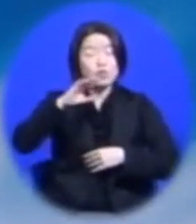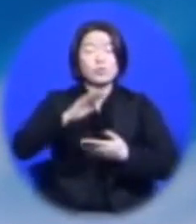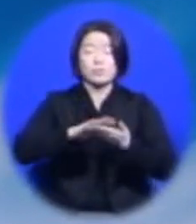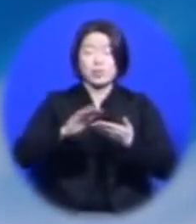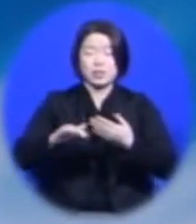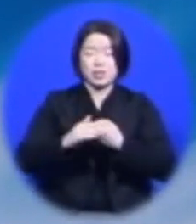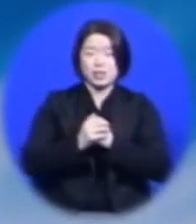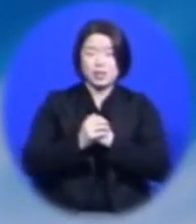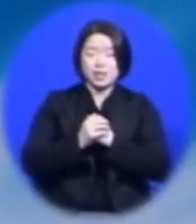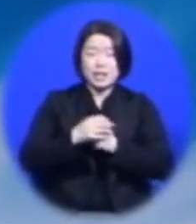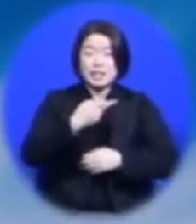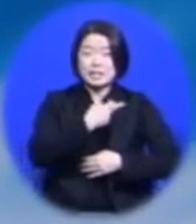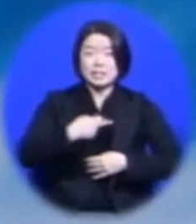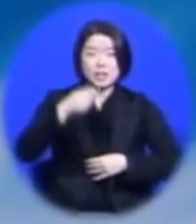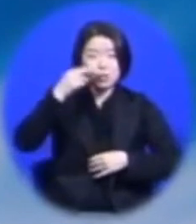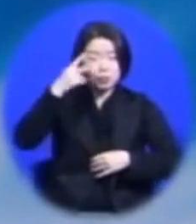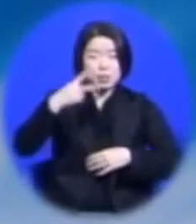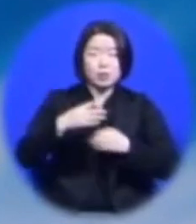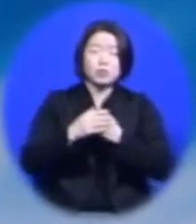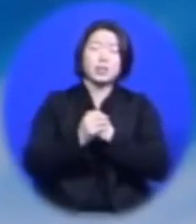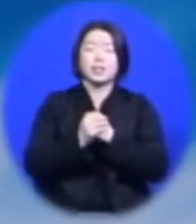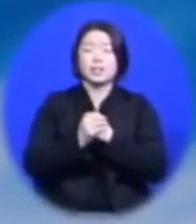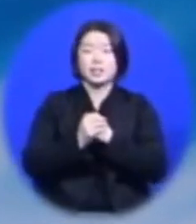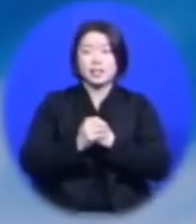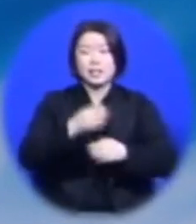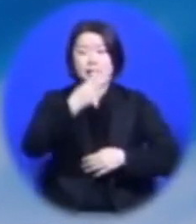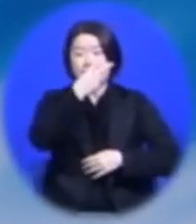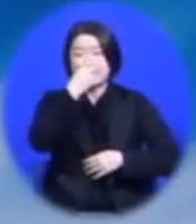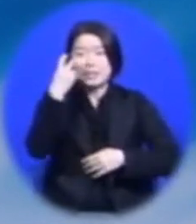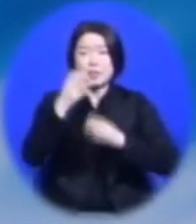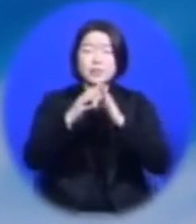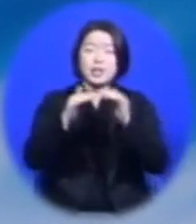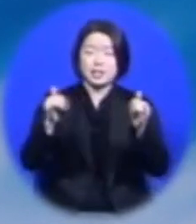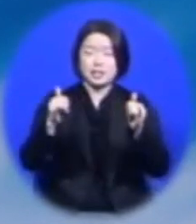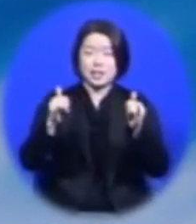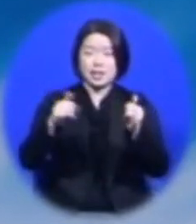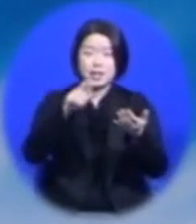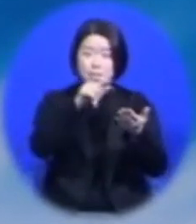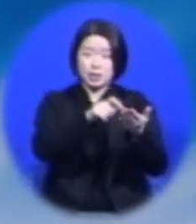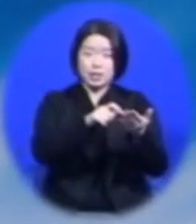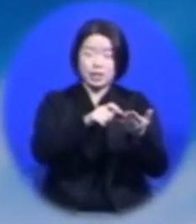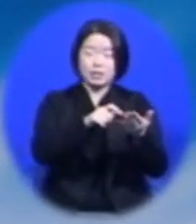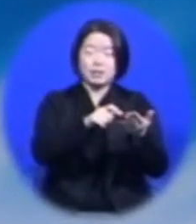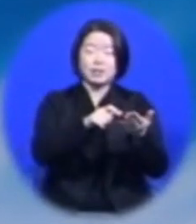그러니까 사도 바울이 이 본문에서 잠자는 자라고 한 것은